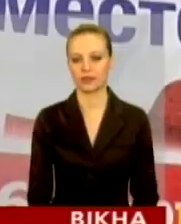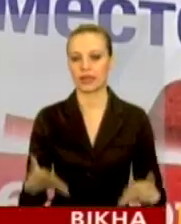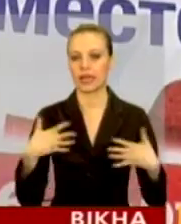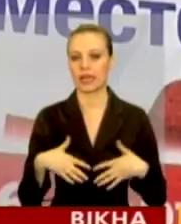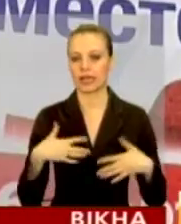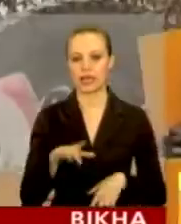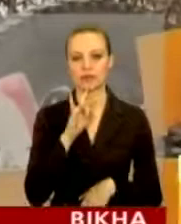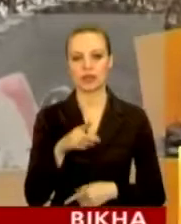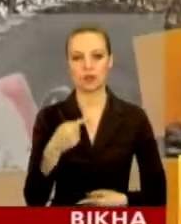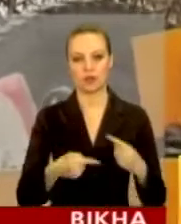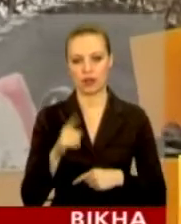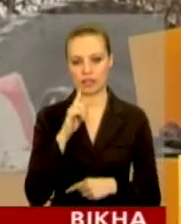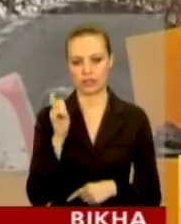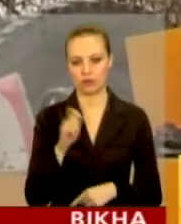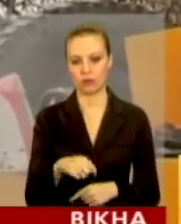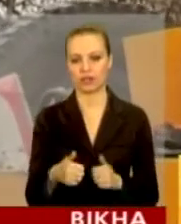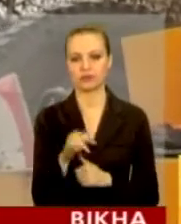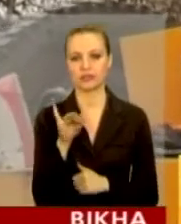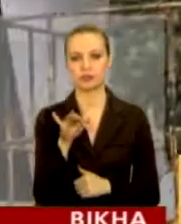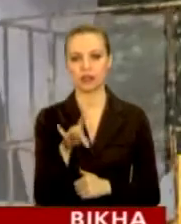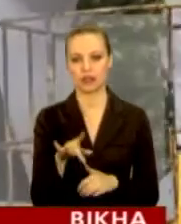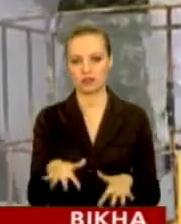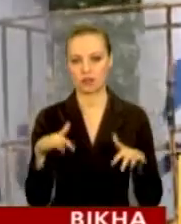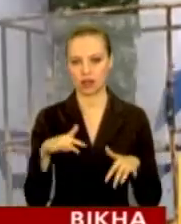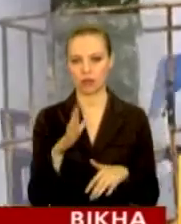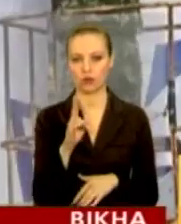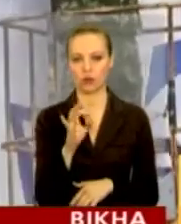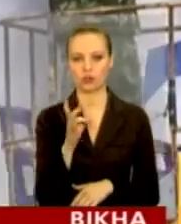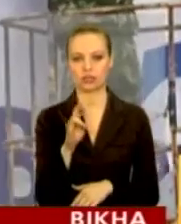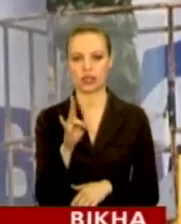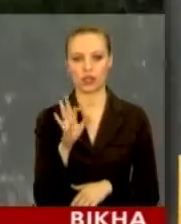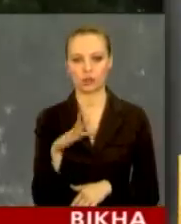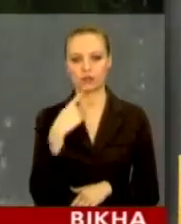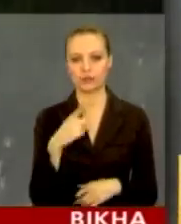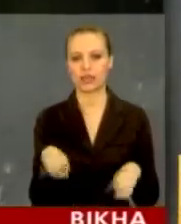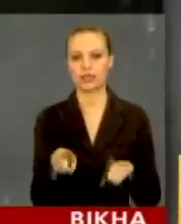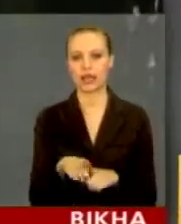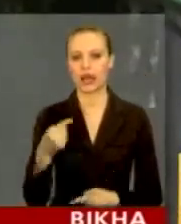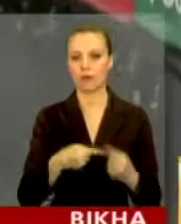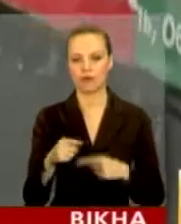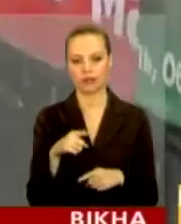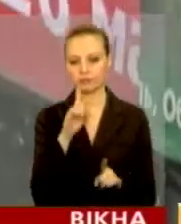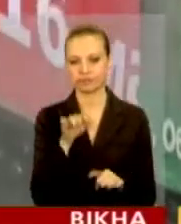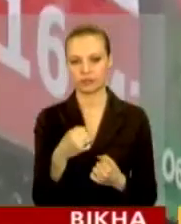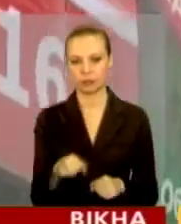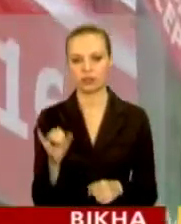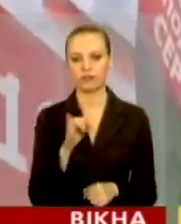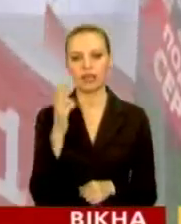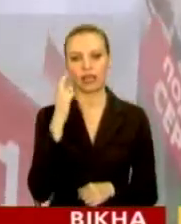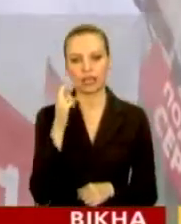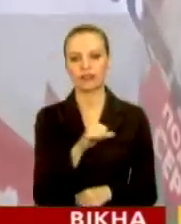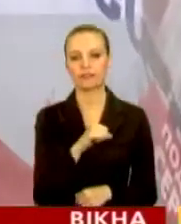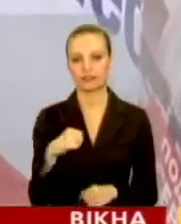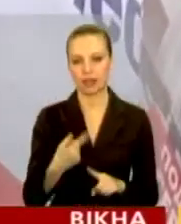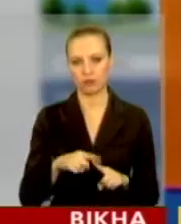Крим не повернеться в Україну. Спікер кримського парламенту Володимир Костянтинов заявив, таке повернення неможливе. І Київ сам